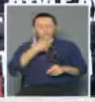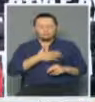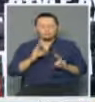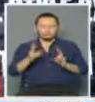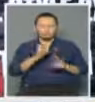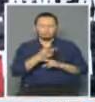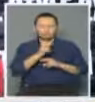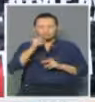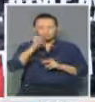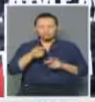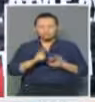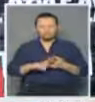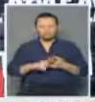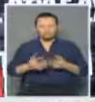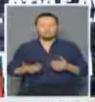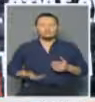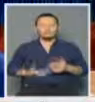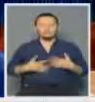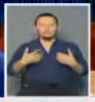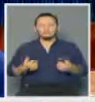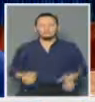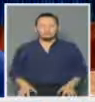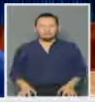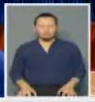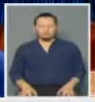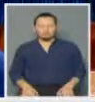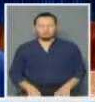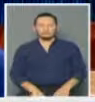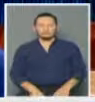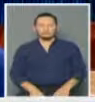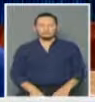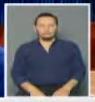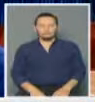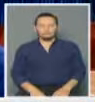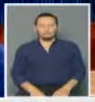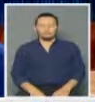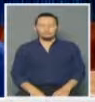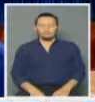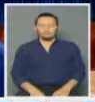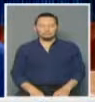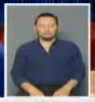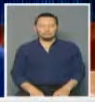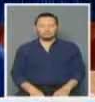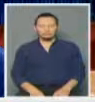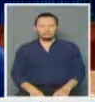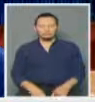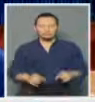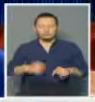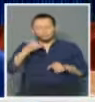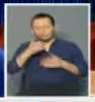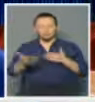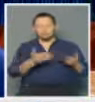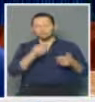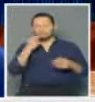к танцам, ну, к здоровому образу жизни в целом. В этом году много приглашенных участников из-за рубежа. И это очень классно, так